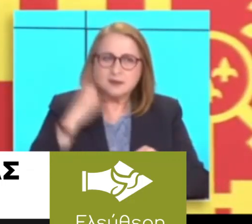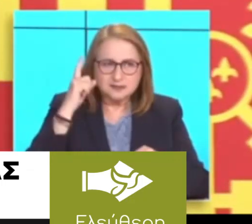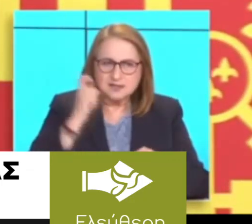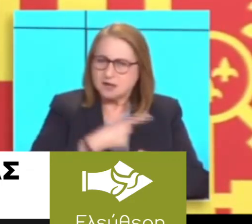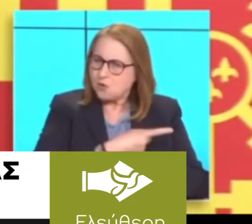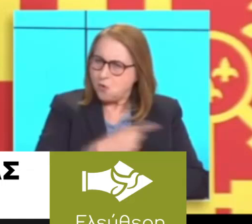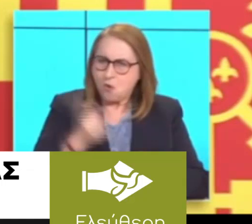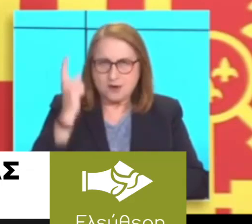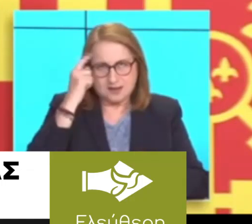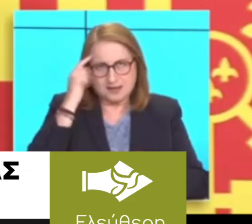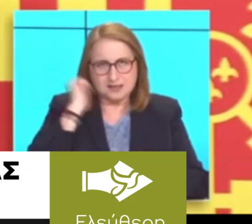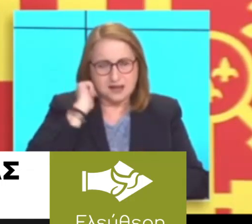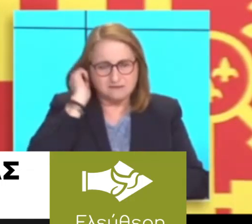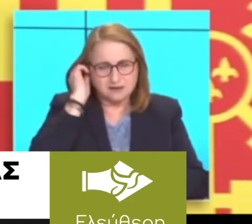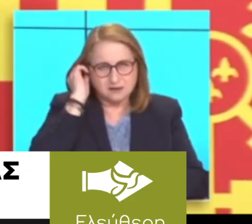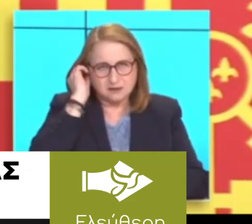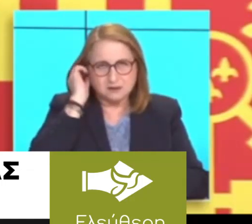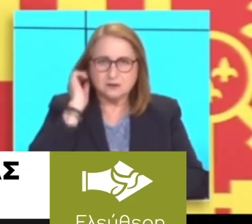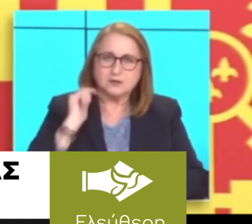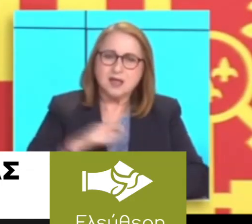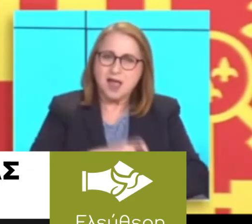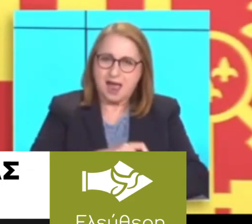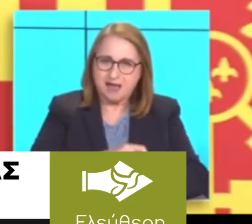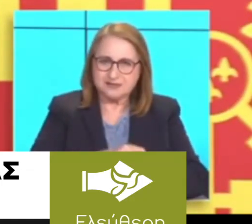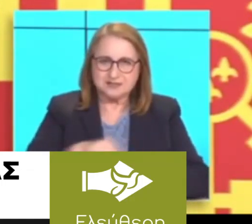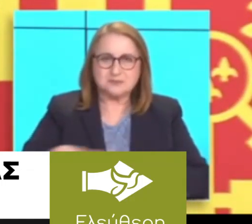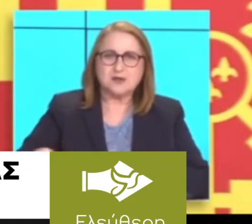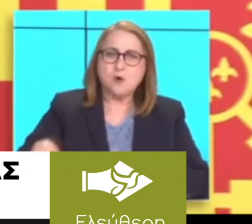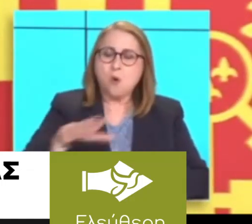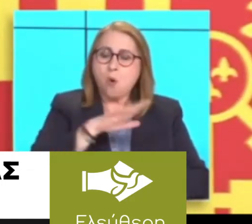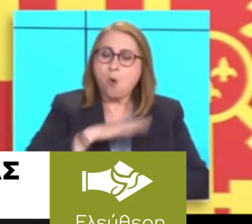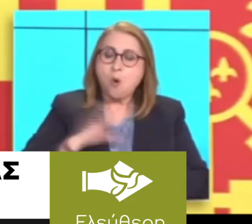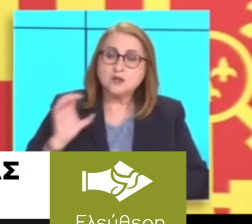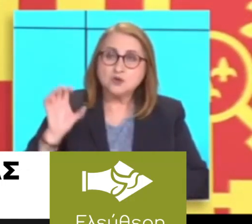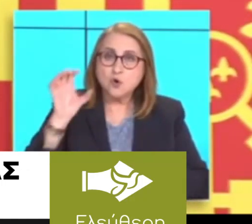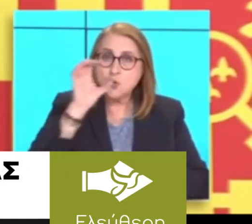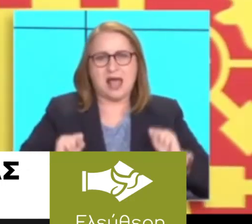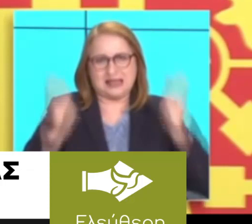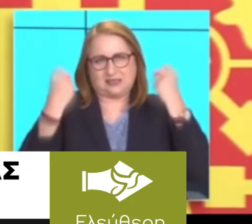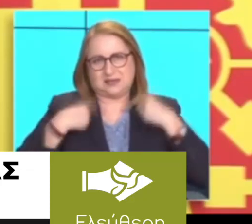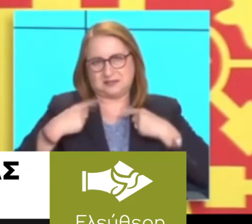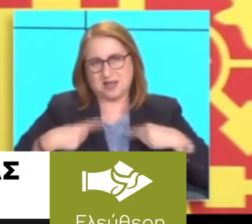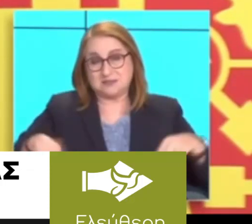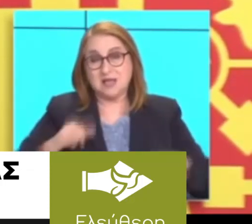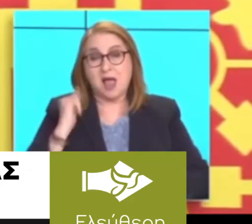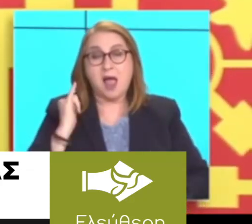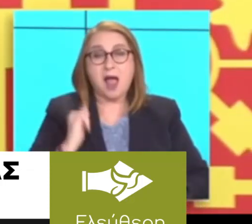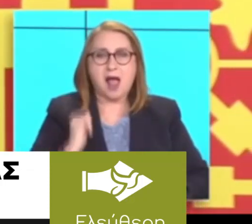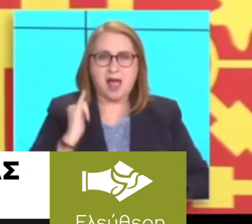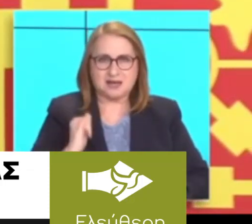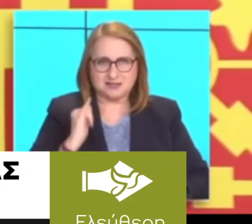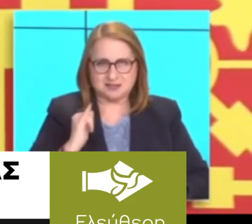όλους ότι στην παρούσα συγκυρία η προσήλωση όλων των μελών του ΝΑΤΟ είναι στην Ουκρανία. Αναφερόμενος στην